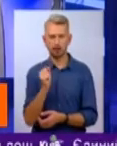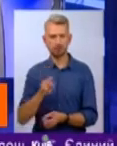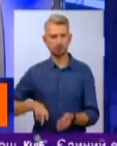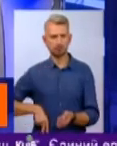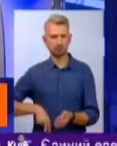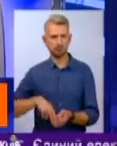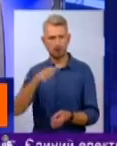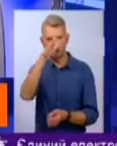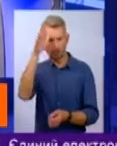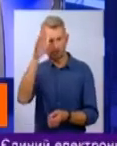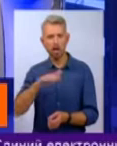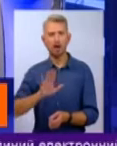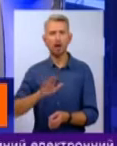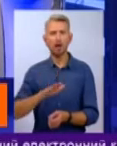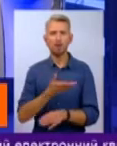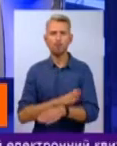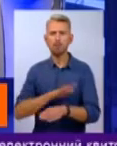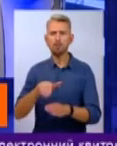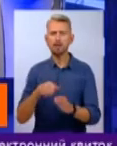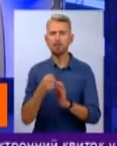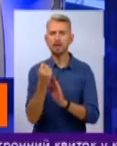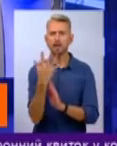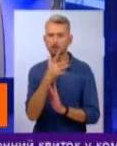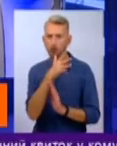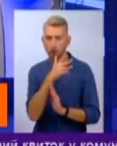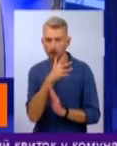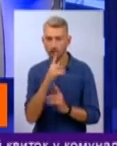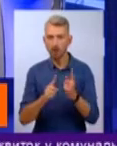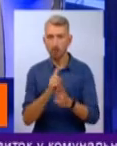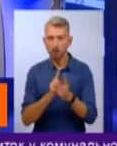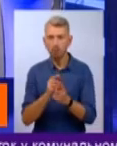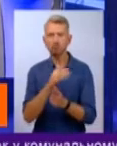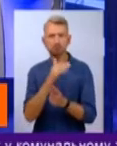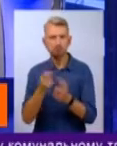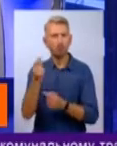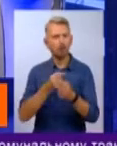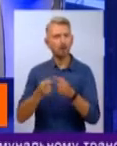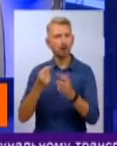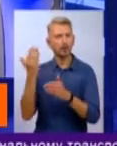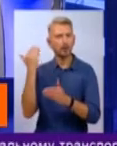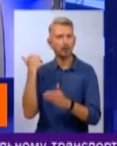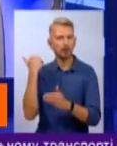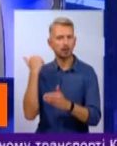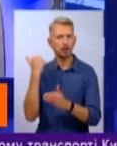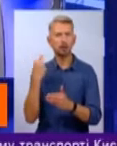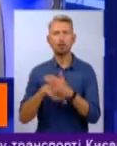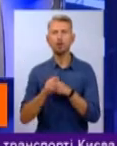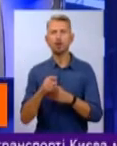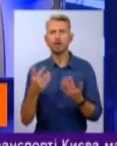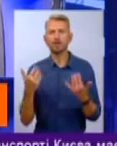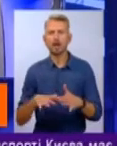що в Польщі після 15 років реформ, вони багато в чому повертаються до попередньої моделі, бо, наприклад, вони